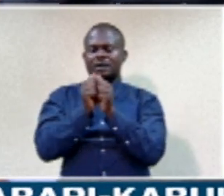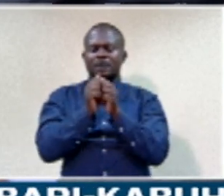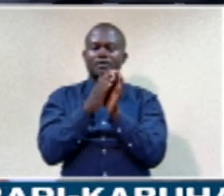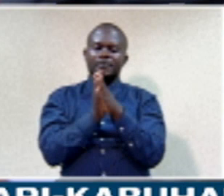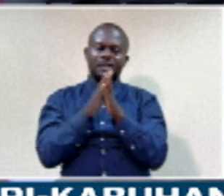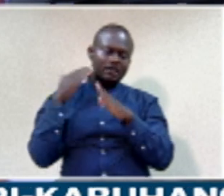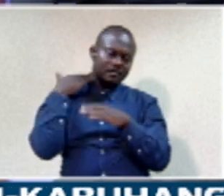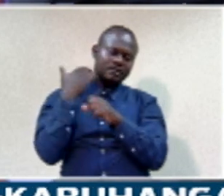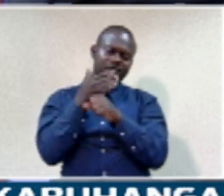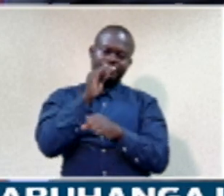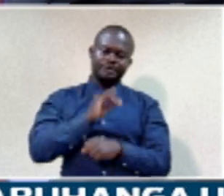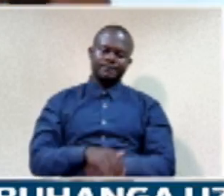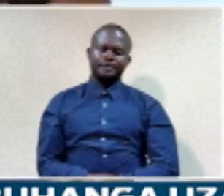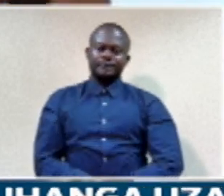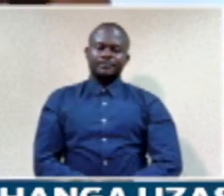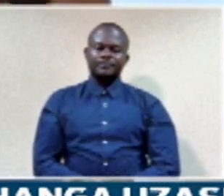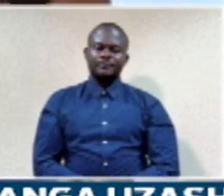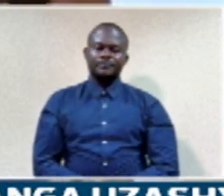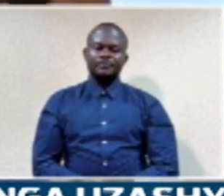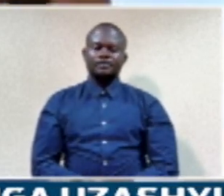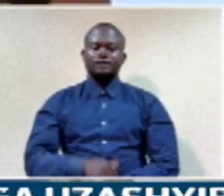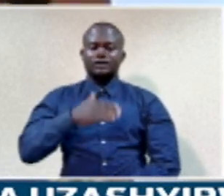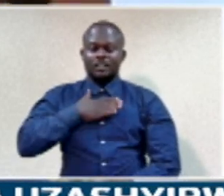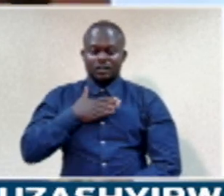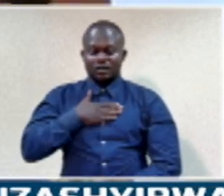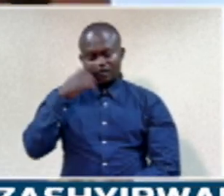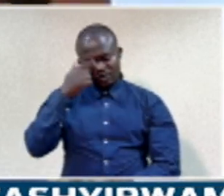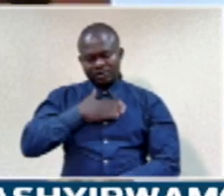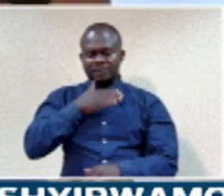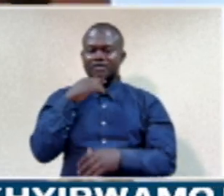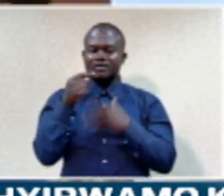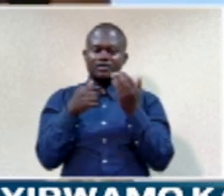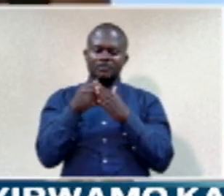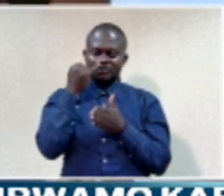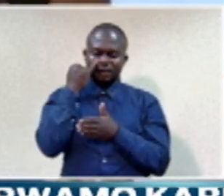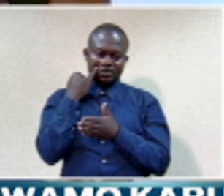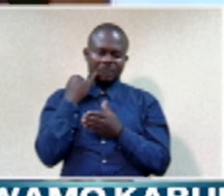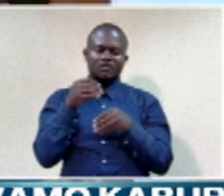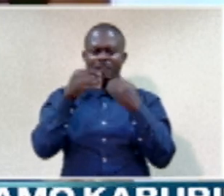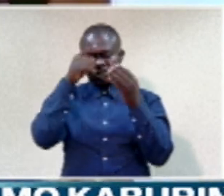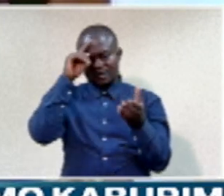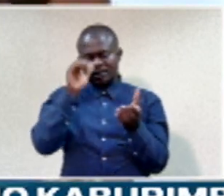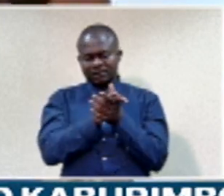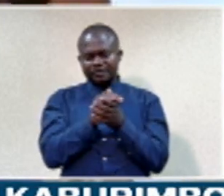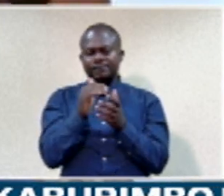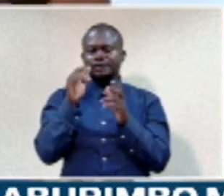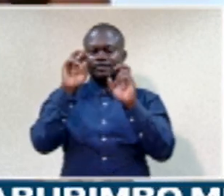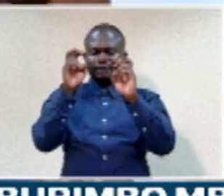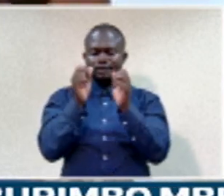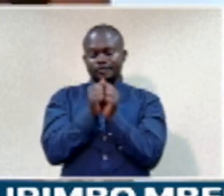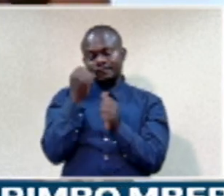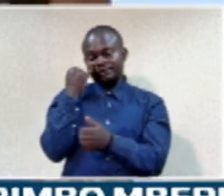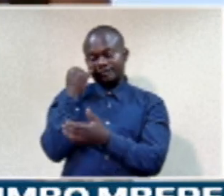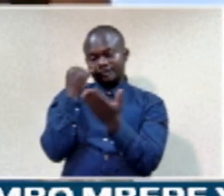ya genocide yakorewe abatutsi? Ku bwanjye rero ndumva ari ikintu gikomeye, ari ikintu gitanga icyizere cy'uko